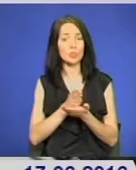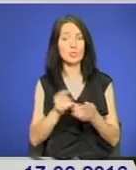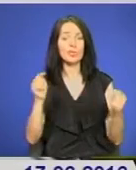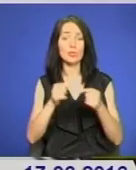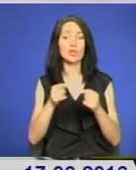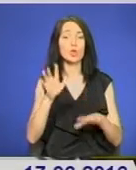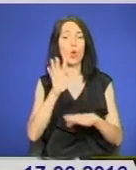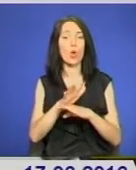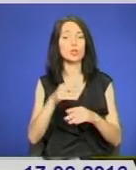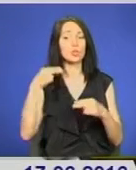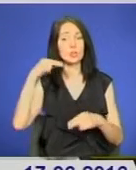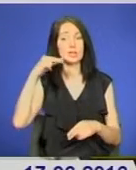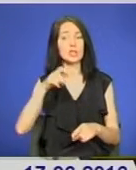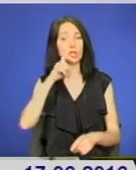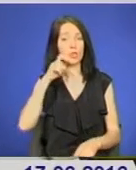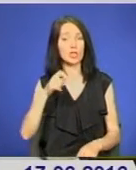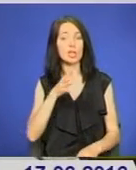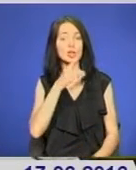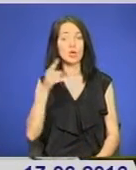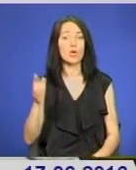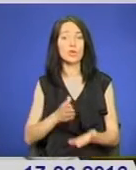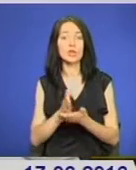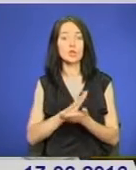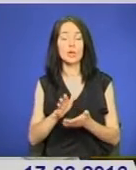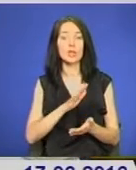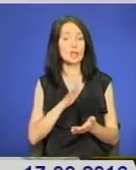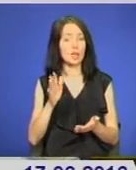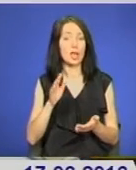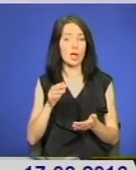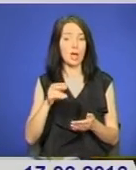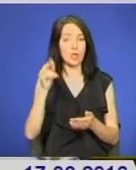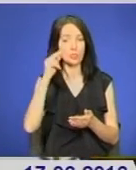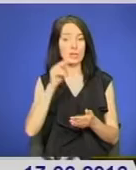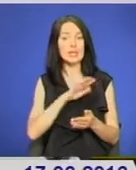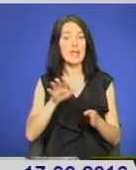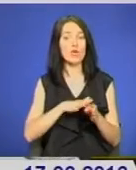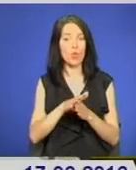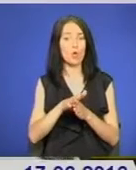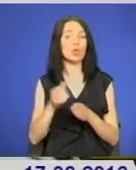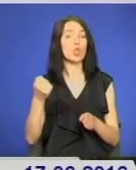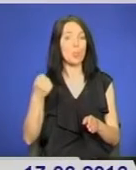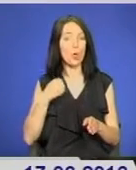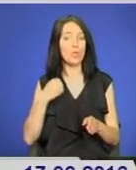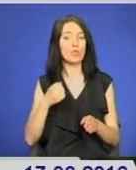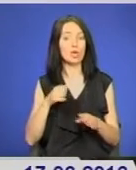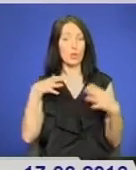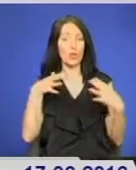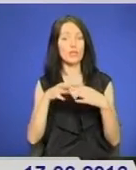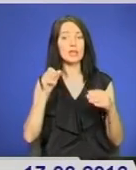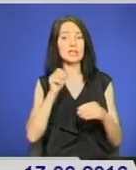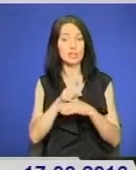президента України, строкової служби не проходять, не виконують бойових завдань в зоні проведення антитерористичної